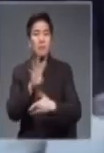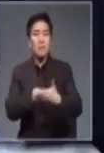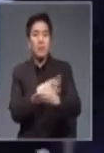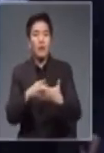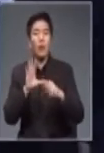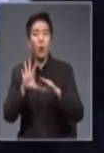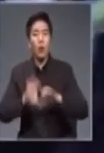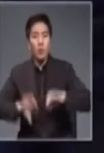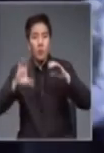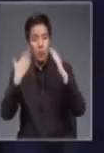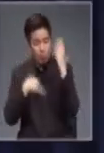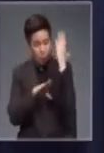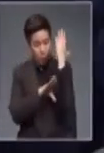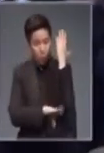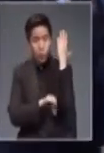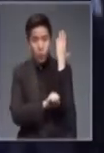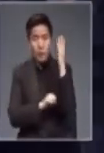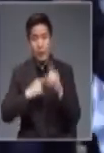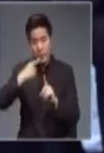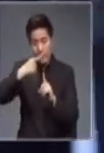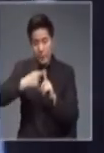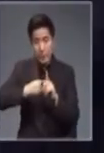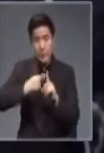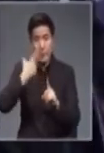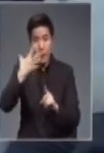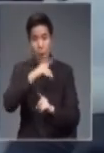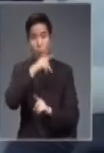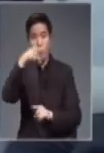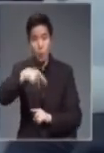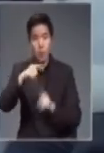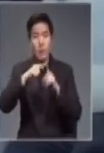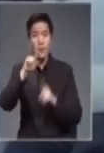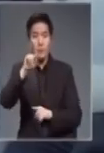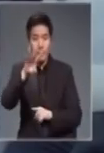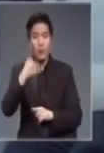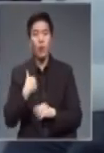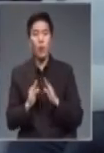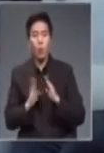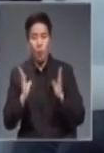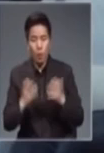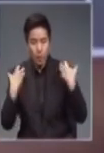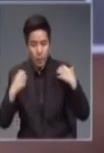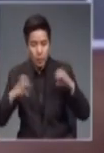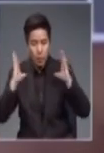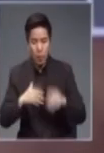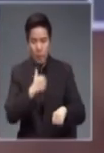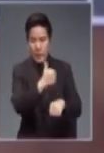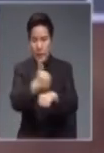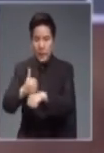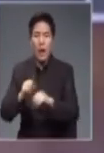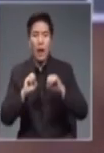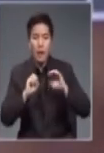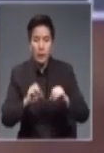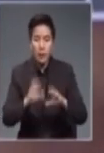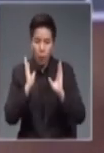เห็นหรือศิลปินชั้นนำนักร้องอาชีพที่ไม่ได้มีความเหลื่อมล้ำกันแต่อย่างใดเป็นเรื่องของความสามารถทักษะและการฝึกฝ